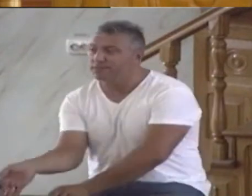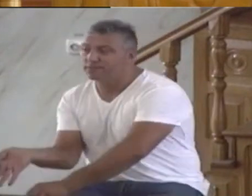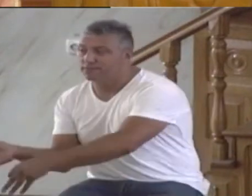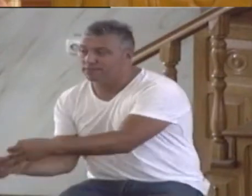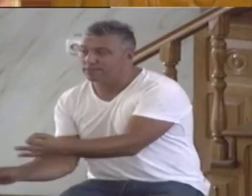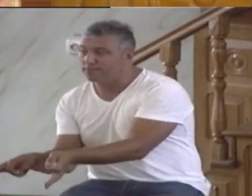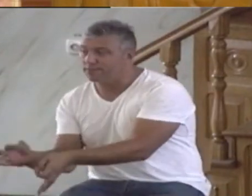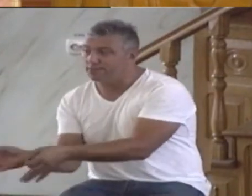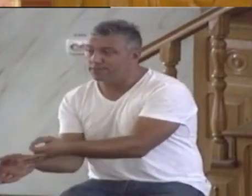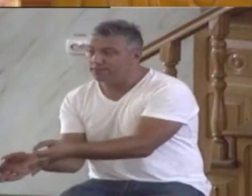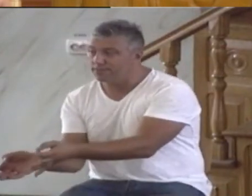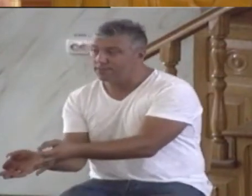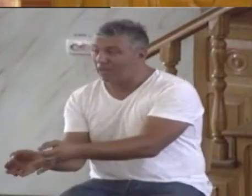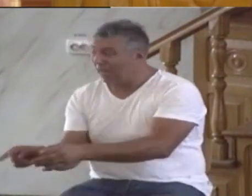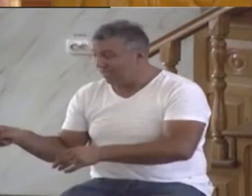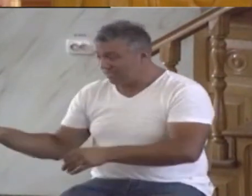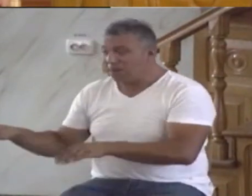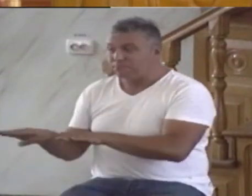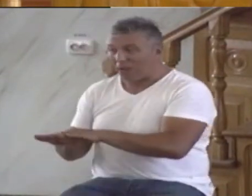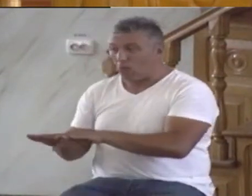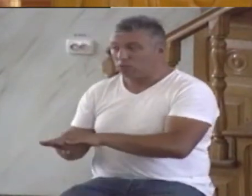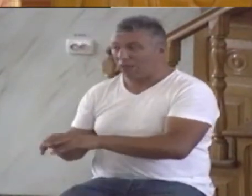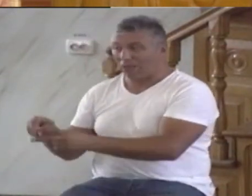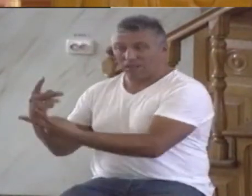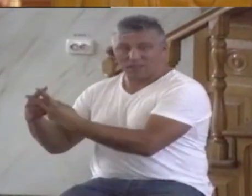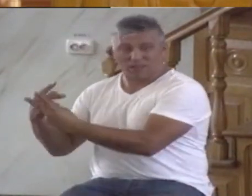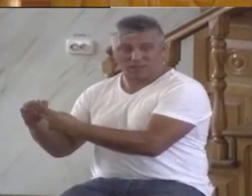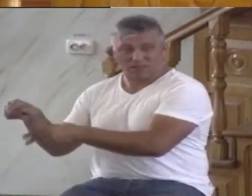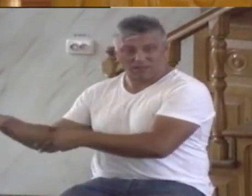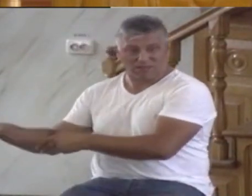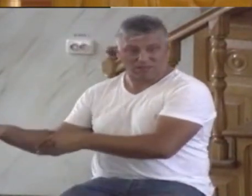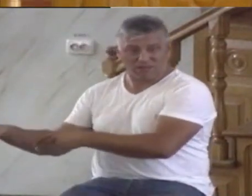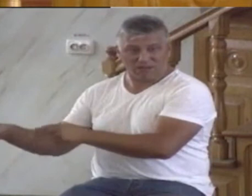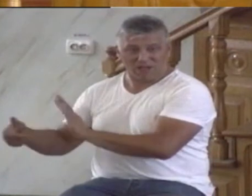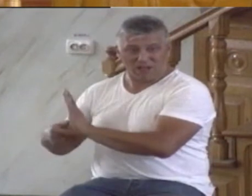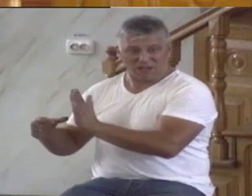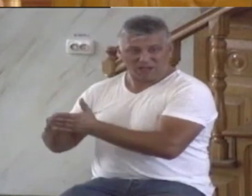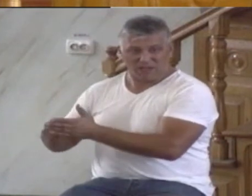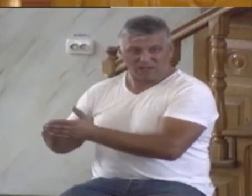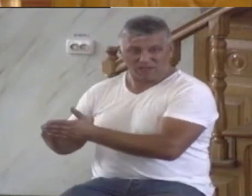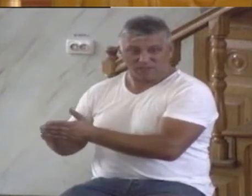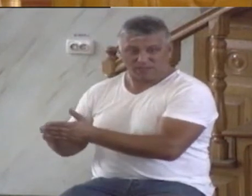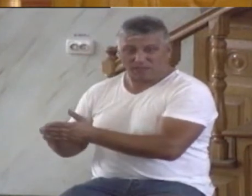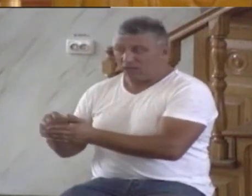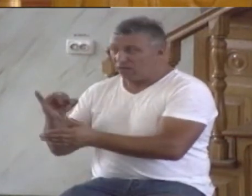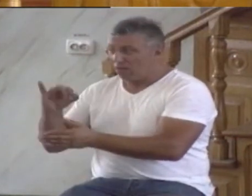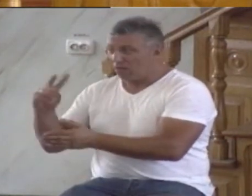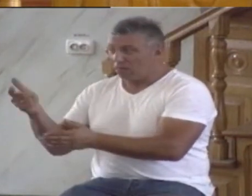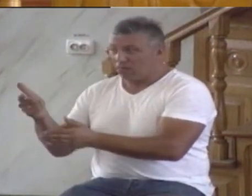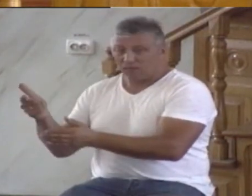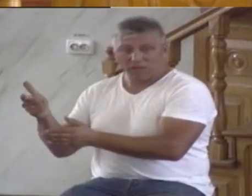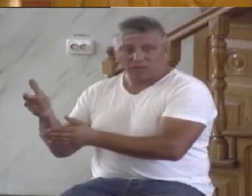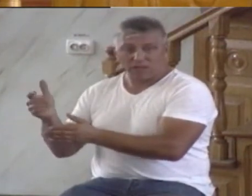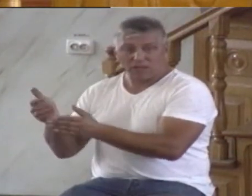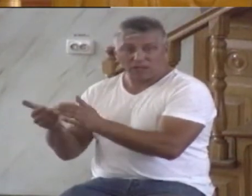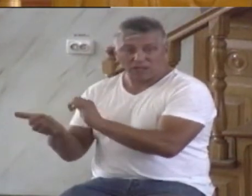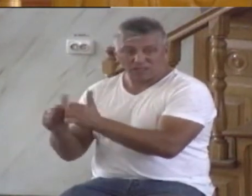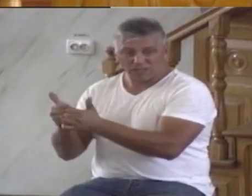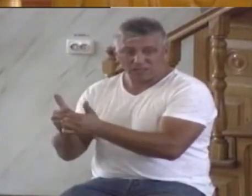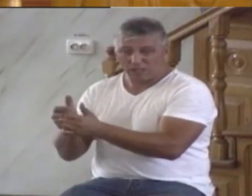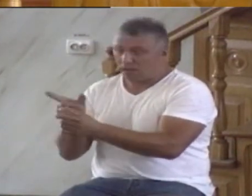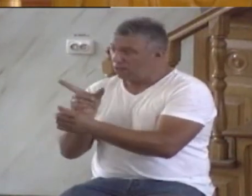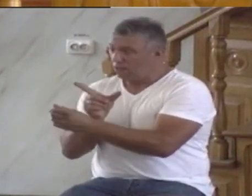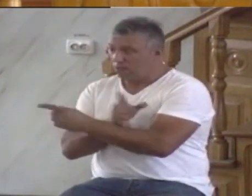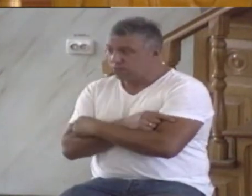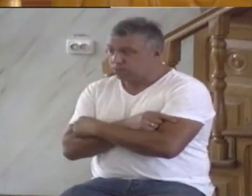В такую камеру к униженному, изможденному Иоанну Крестителю